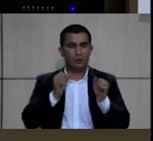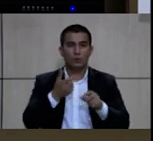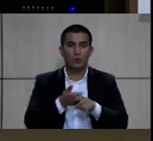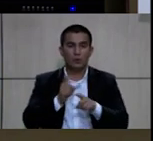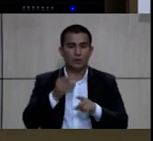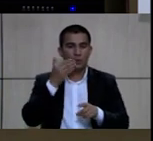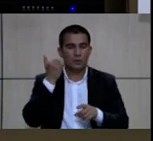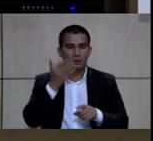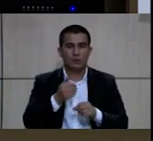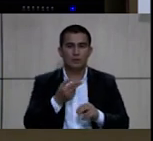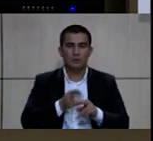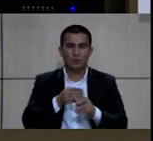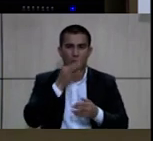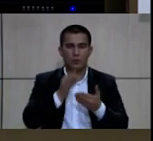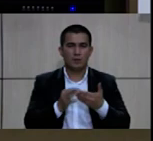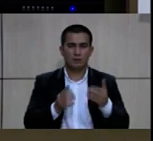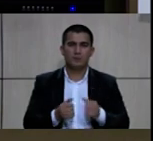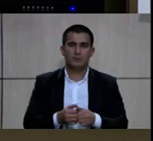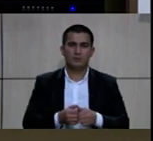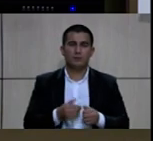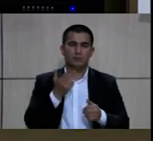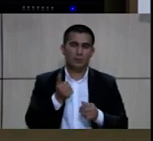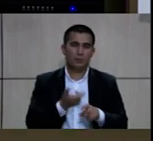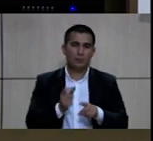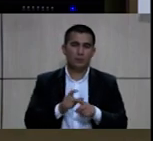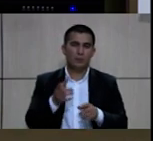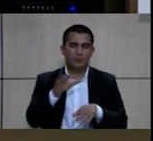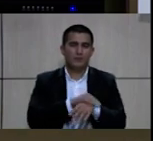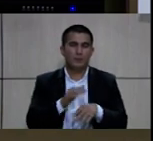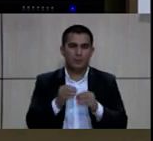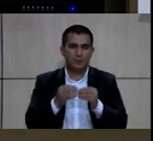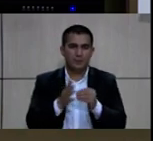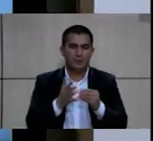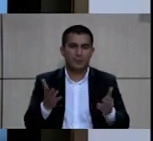oddiy. Buning javobi albatta 15.